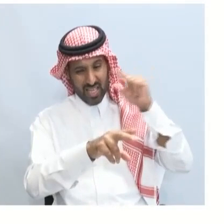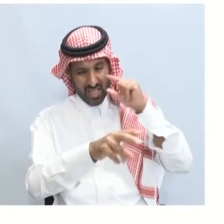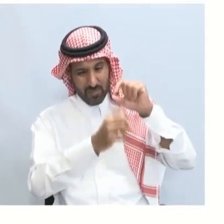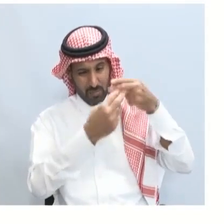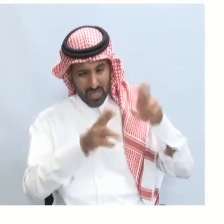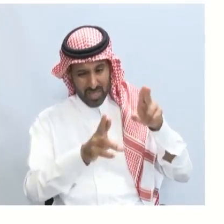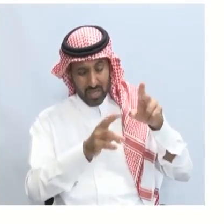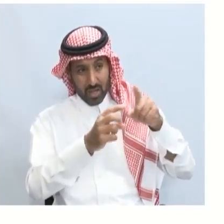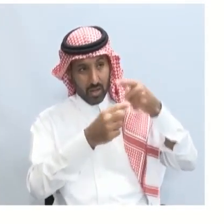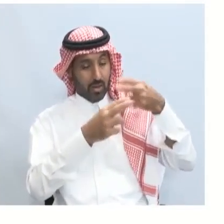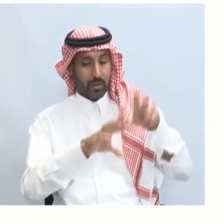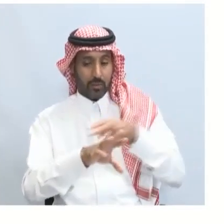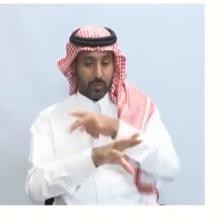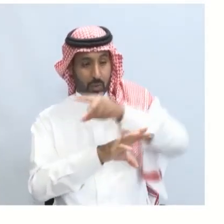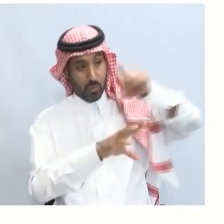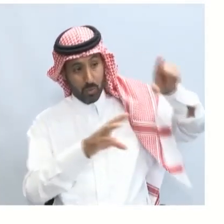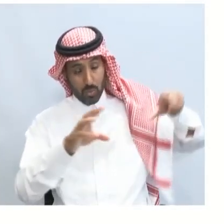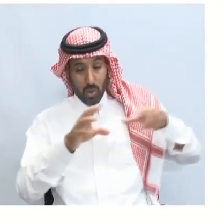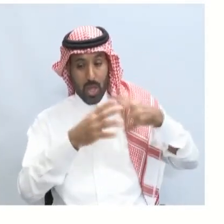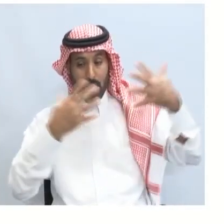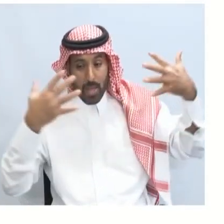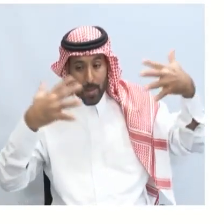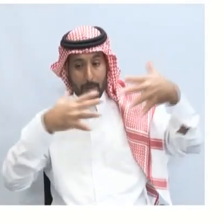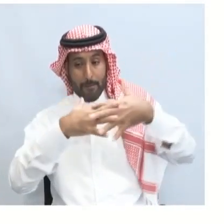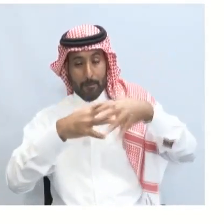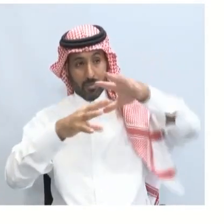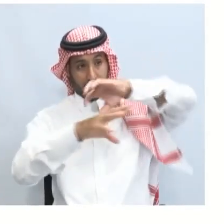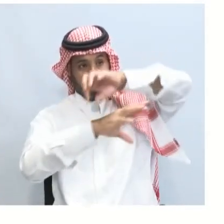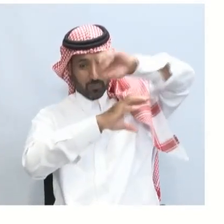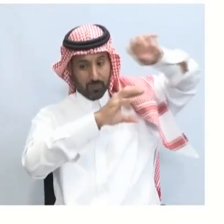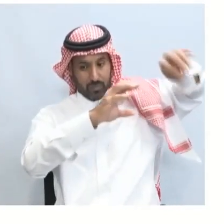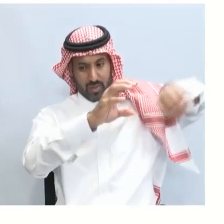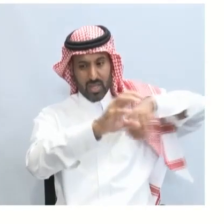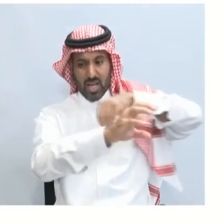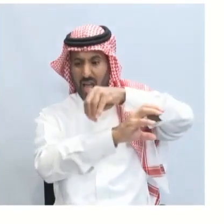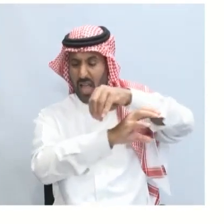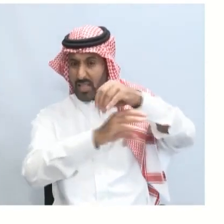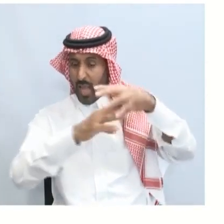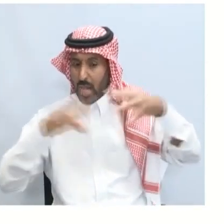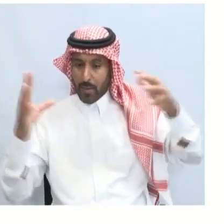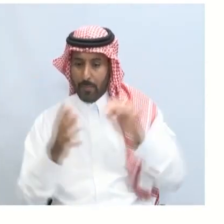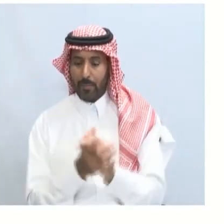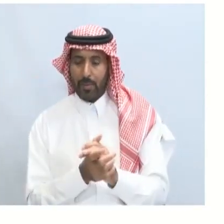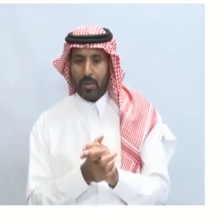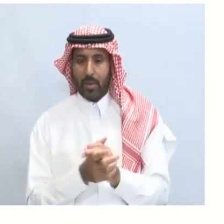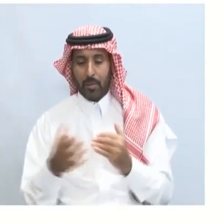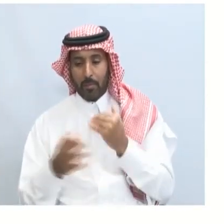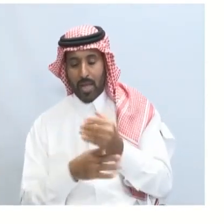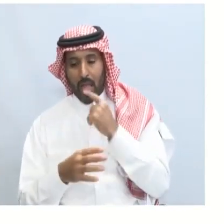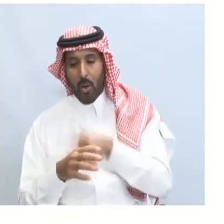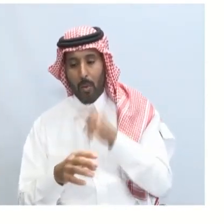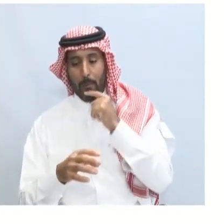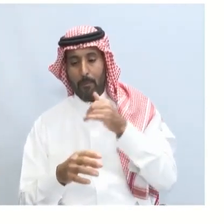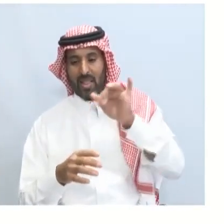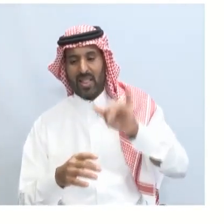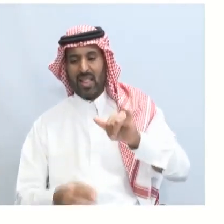المبكره في عمليه الاندماج معا في مجرات اكبر وبعد حوالي مليار